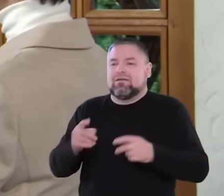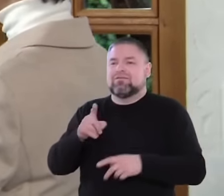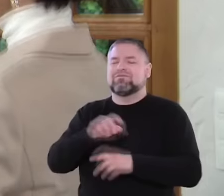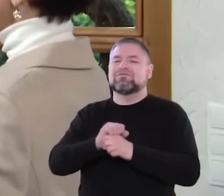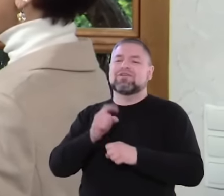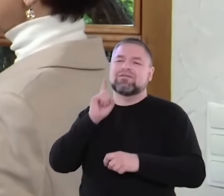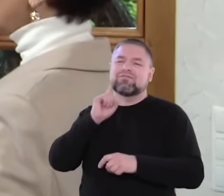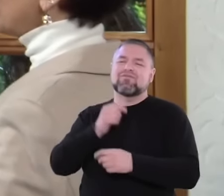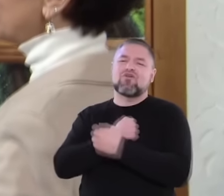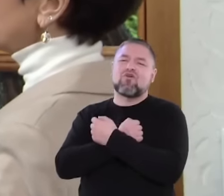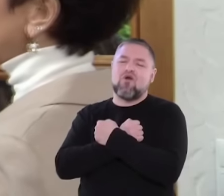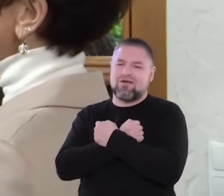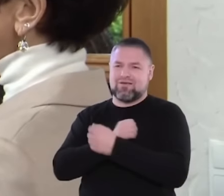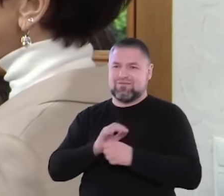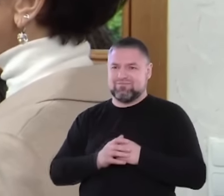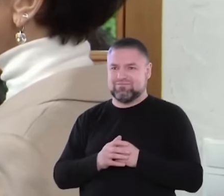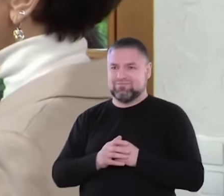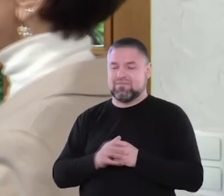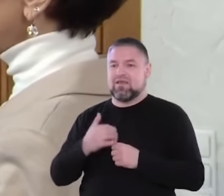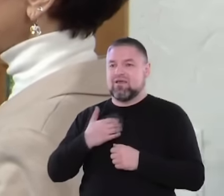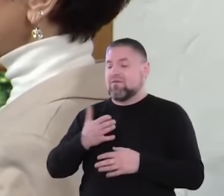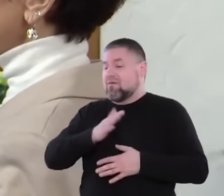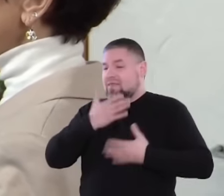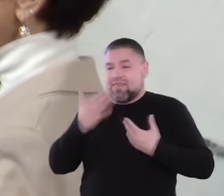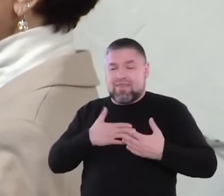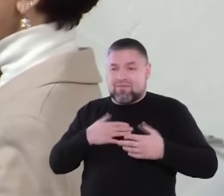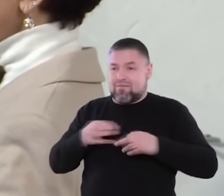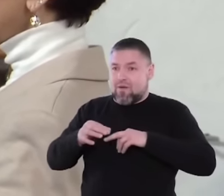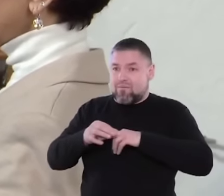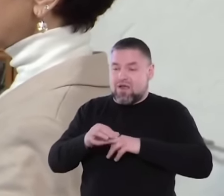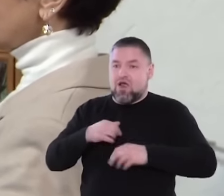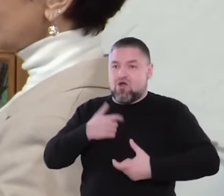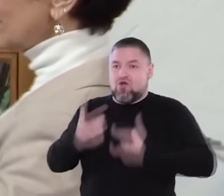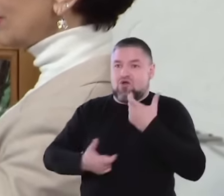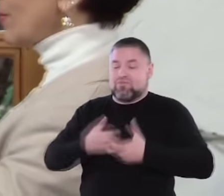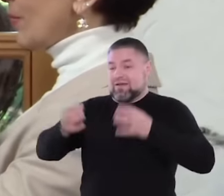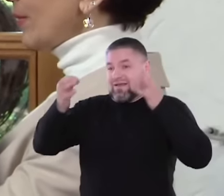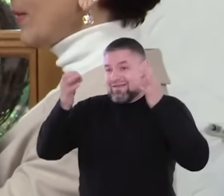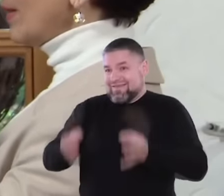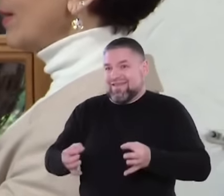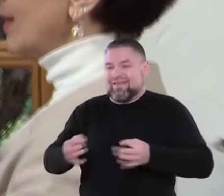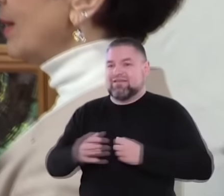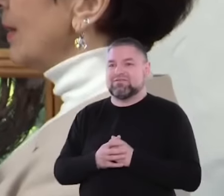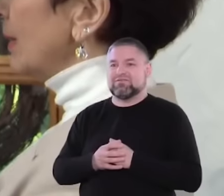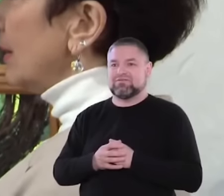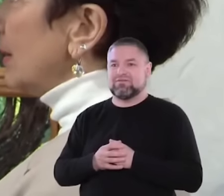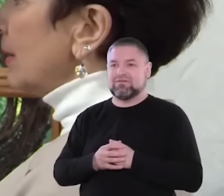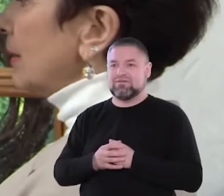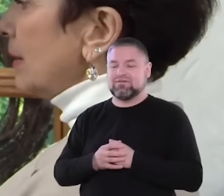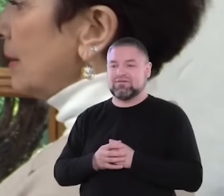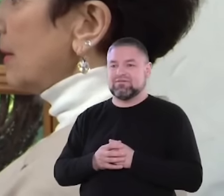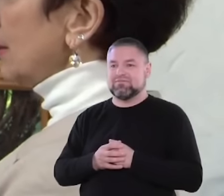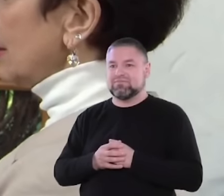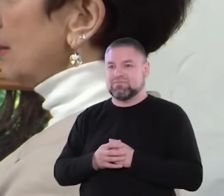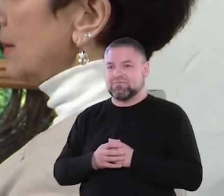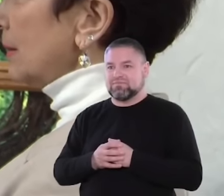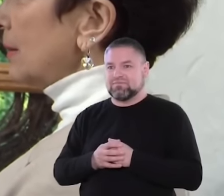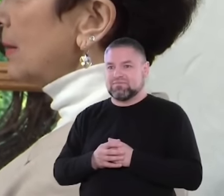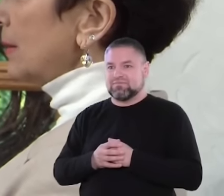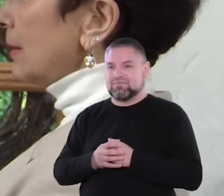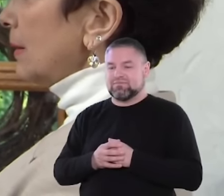jesteś. Posłuchaj, ja wiem, że ja może teraz nie mam pierścionka, ale chcę to zrobić w tym momencie. Anita,